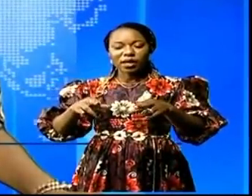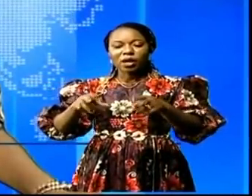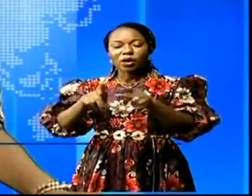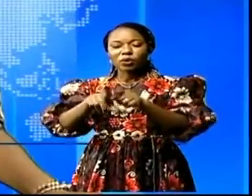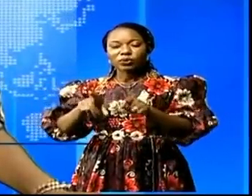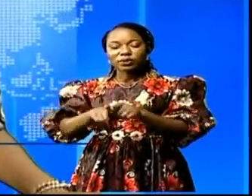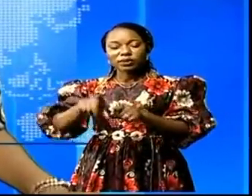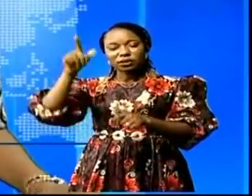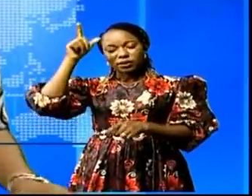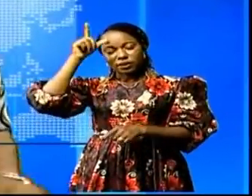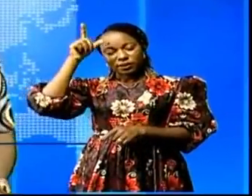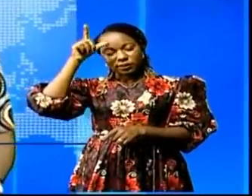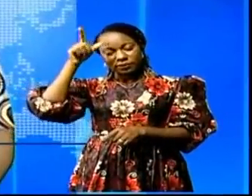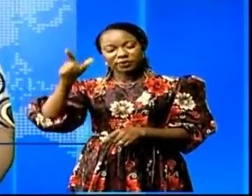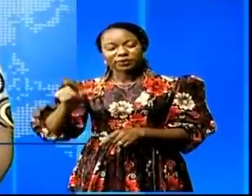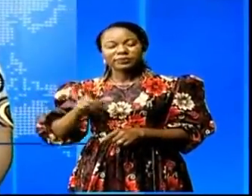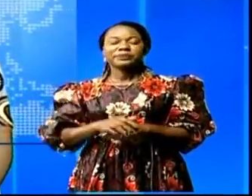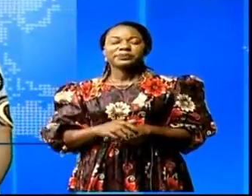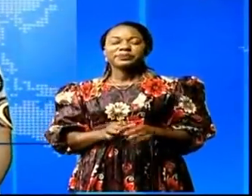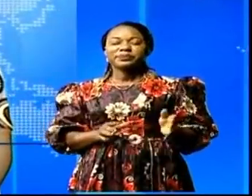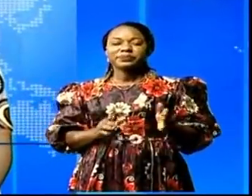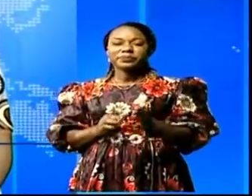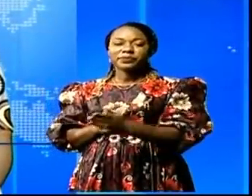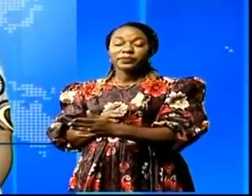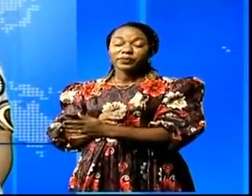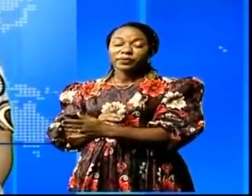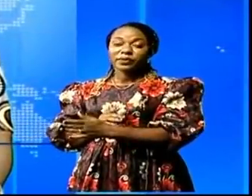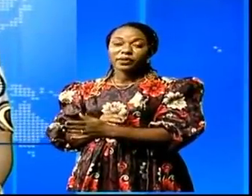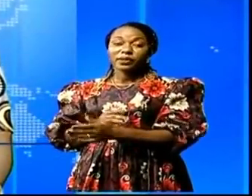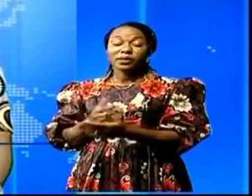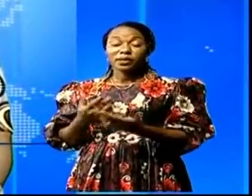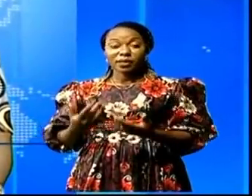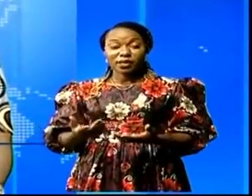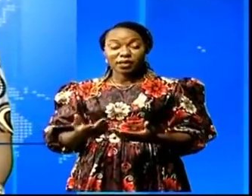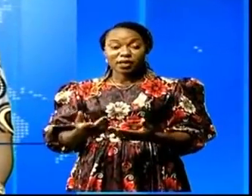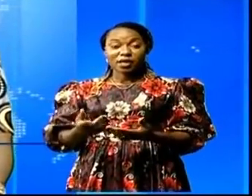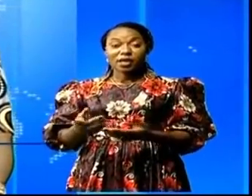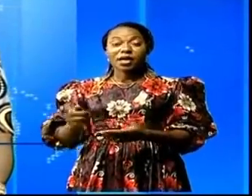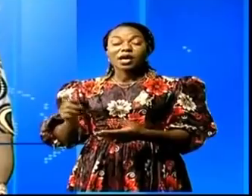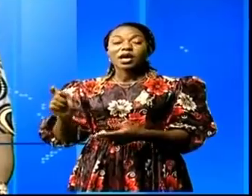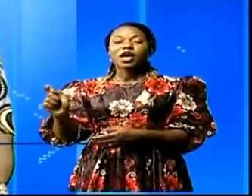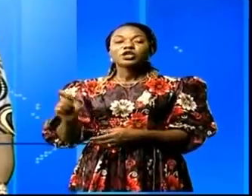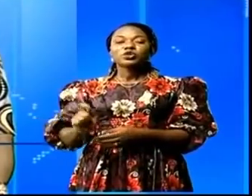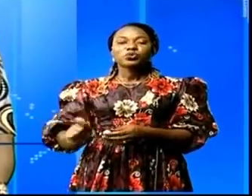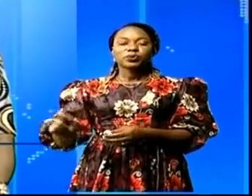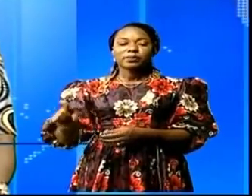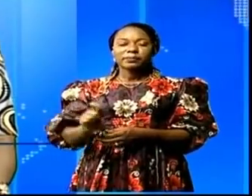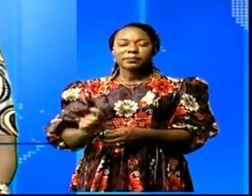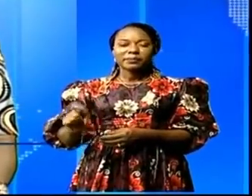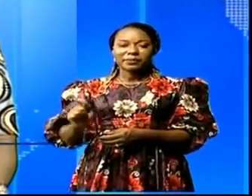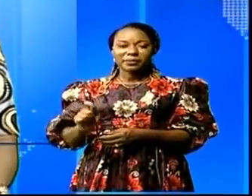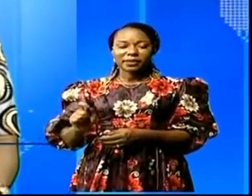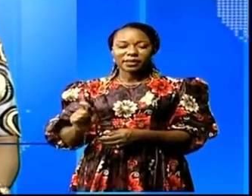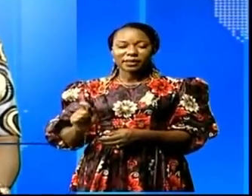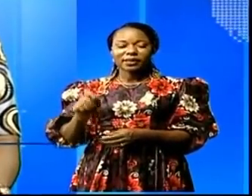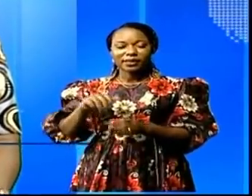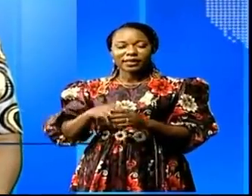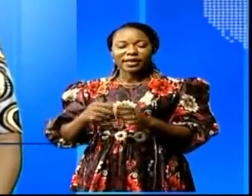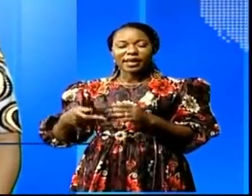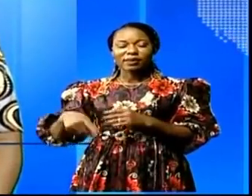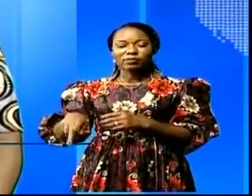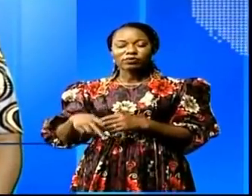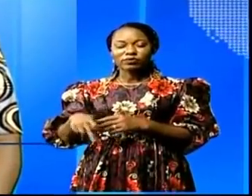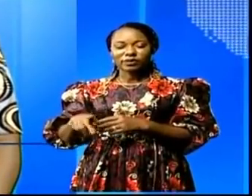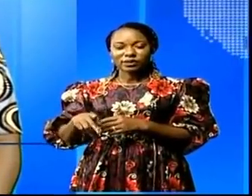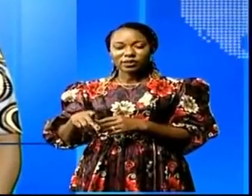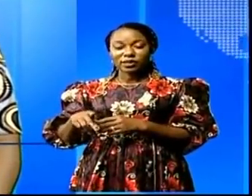de Likasi. Insécurité à Tuapa, le phénomène Kuluna prend aussi corps dans cette province. Pour l'éradiquer,